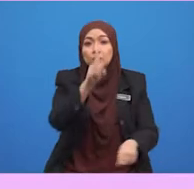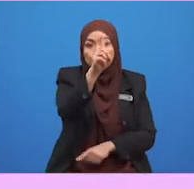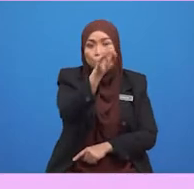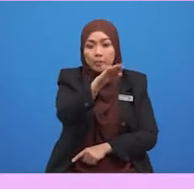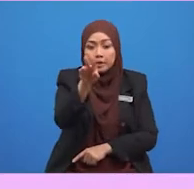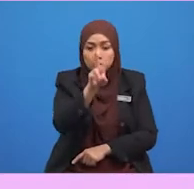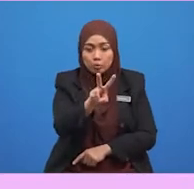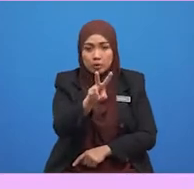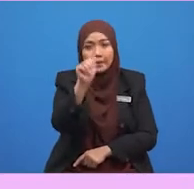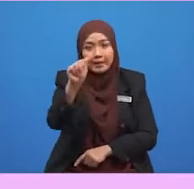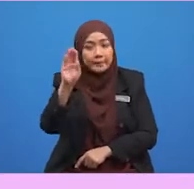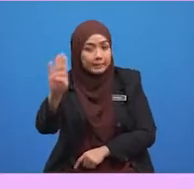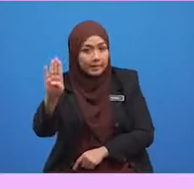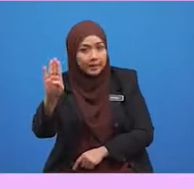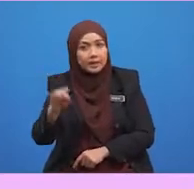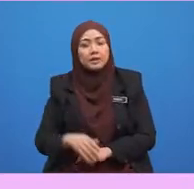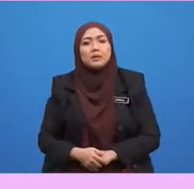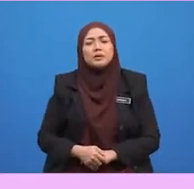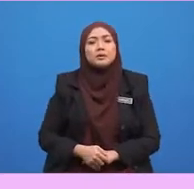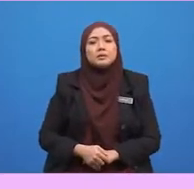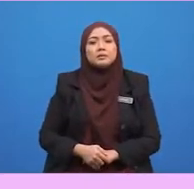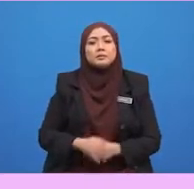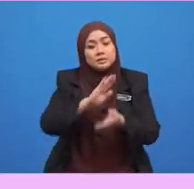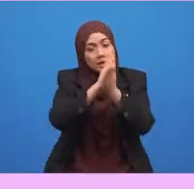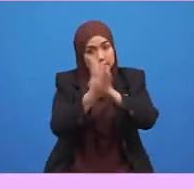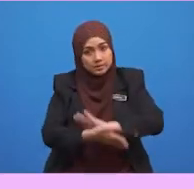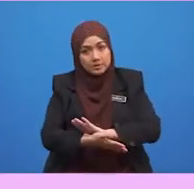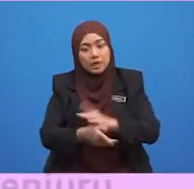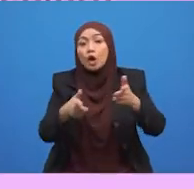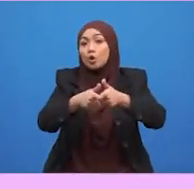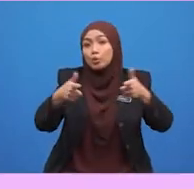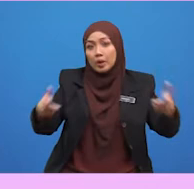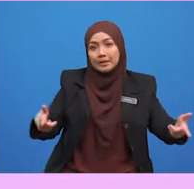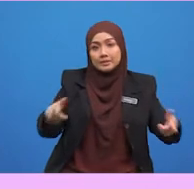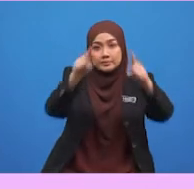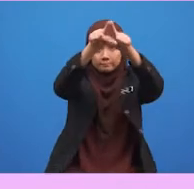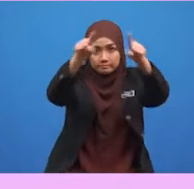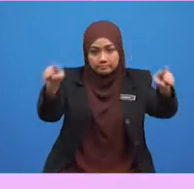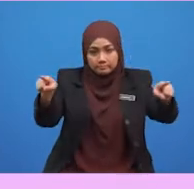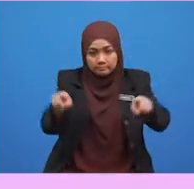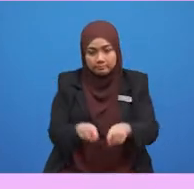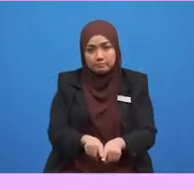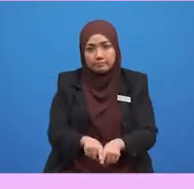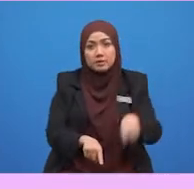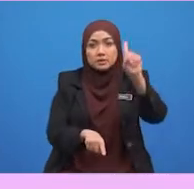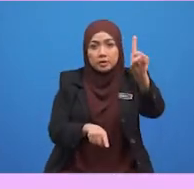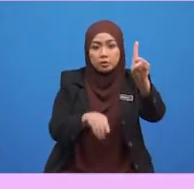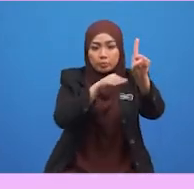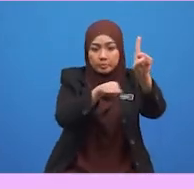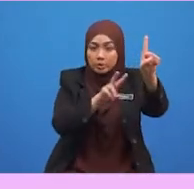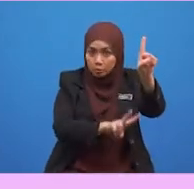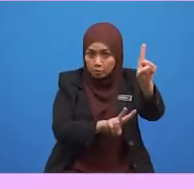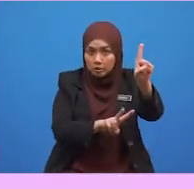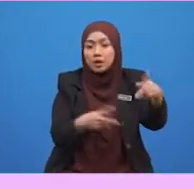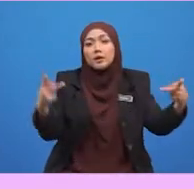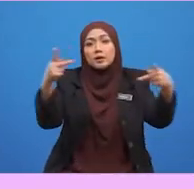1 per 2 AB. Maka dengan itu, luas lelayang sama dengan 1 per